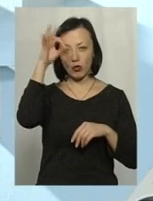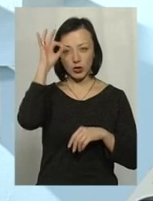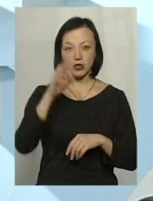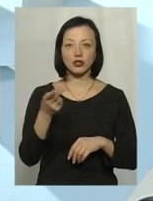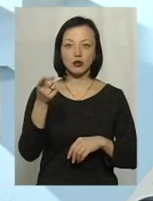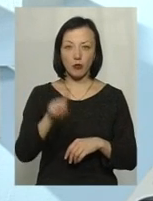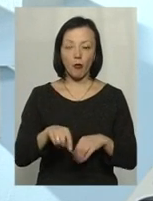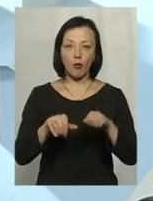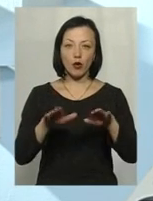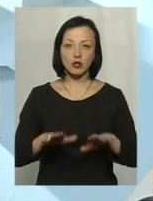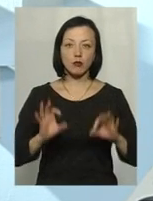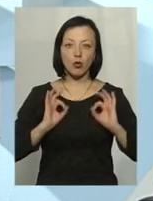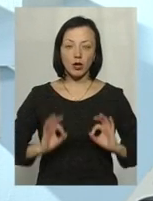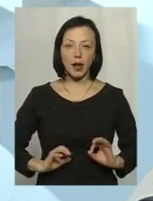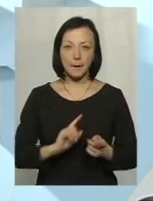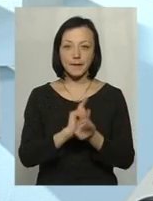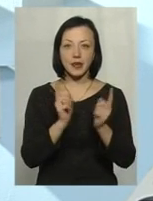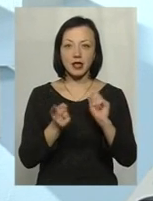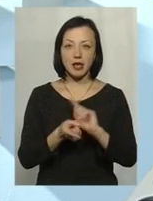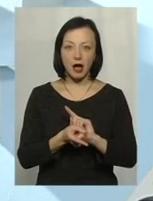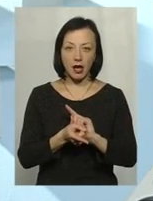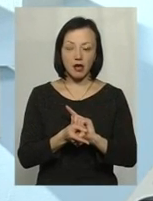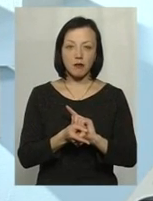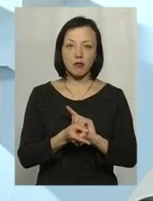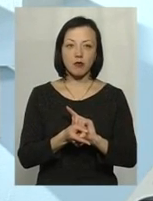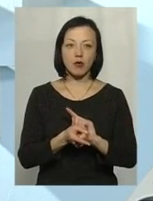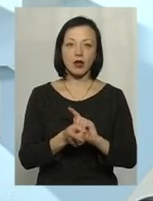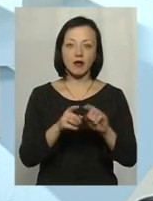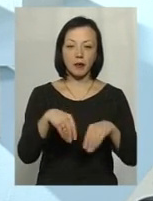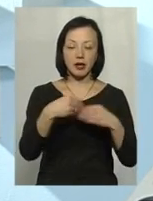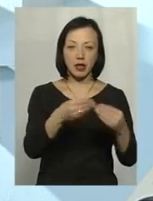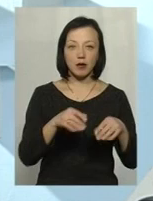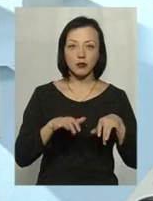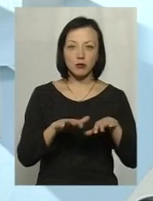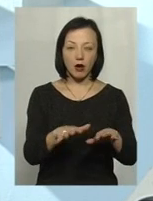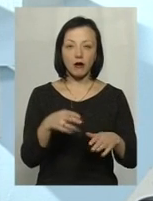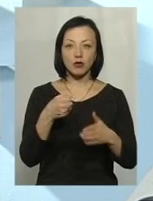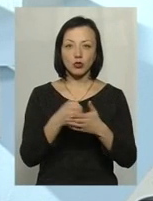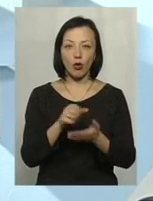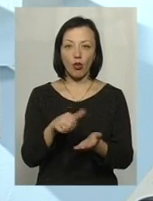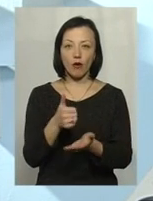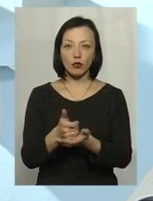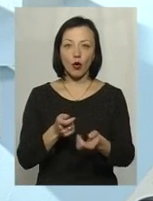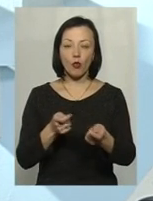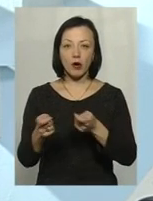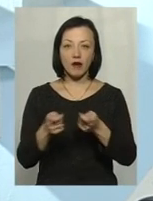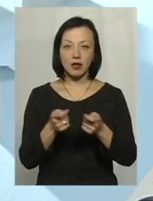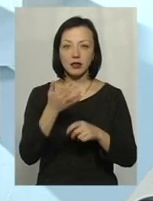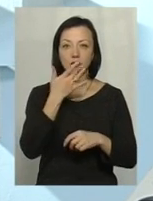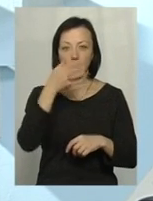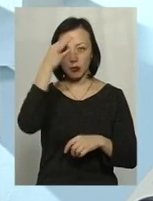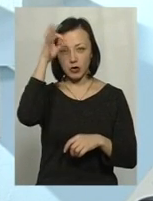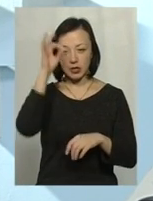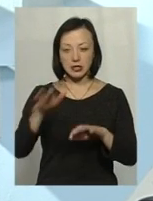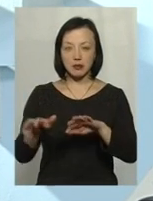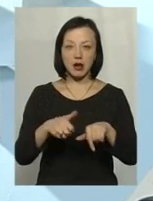рішенню прокуратури міняємо підслідність, надаємо вказані кримінальні провадження до головного управління Національної поліції в Хмельницькій області,